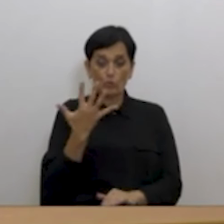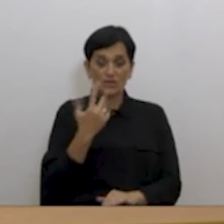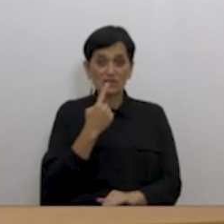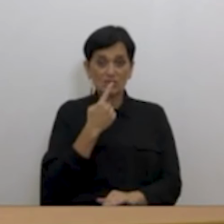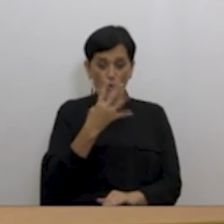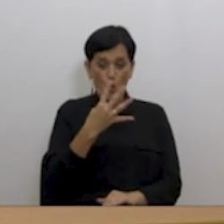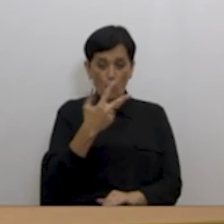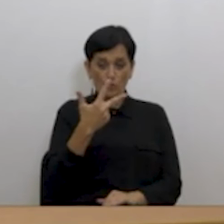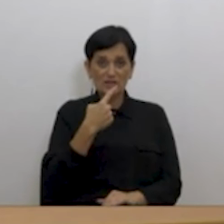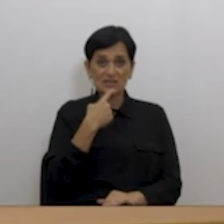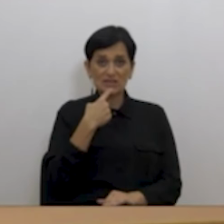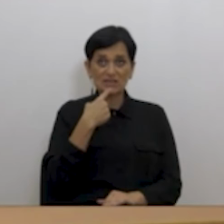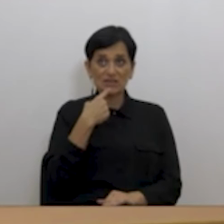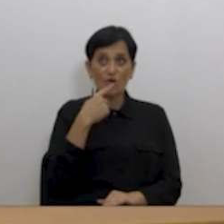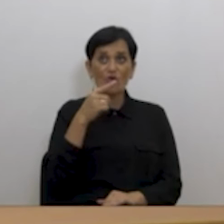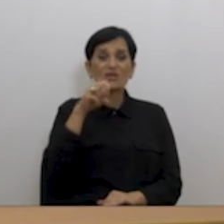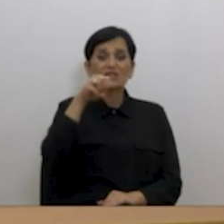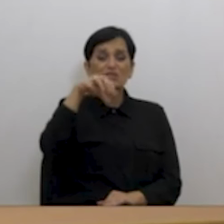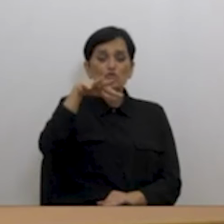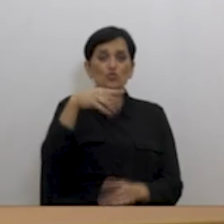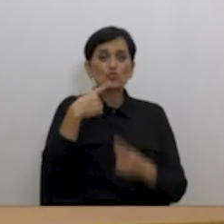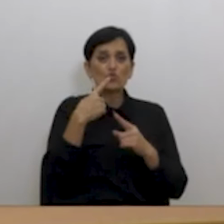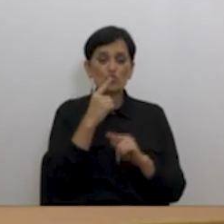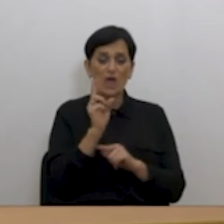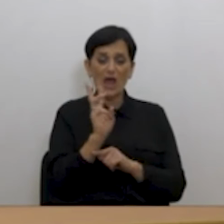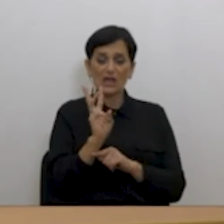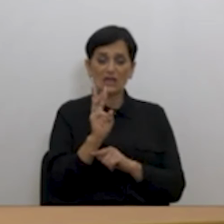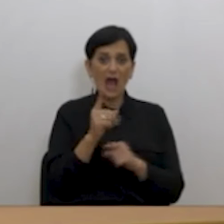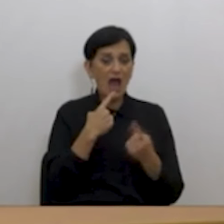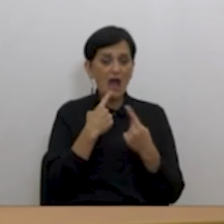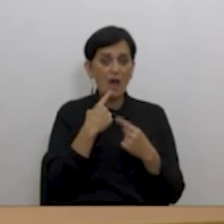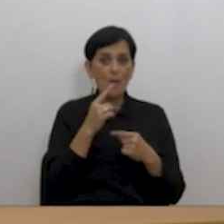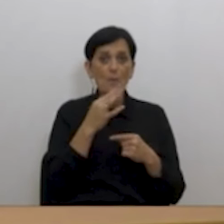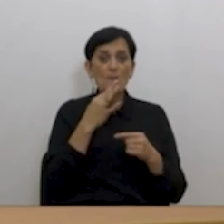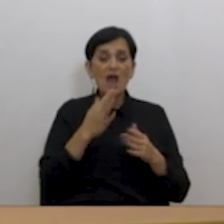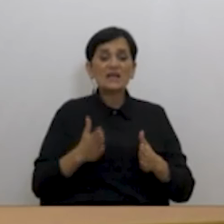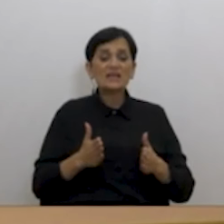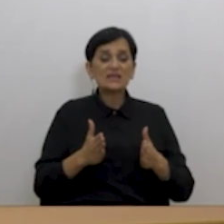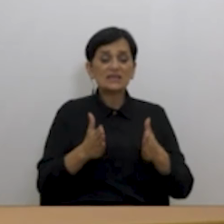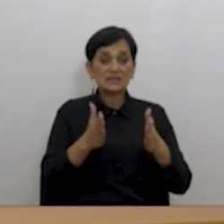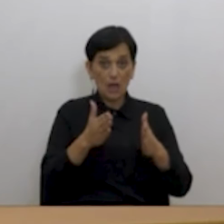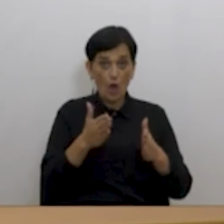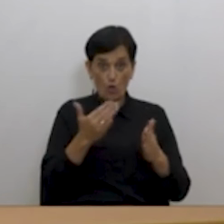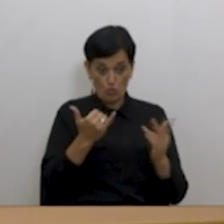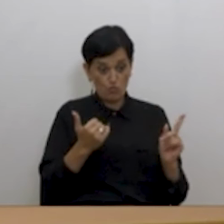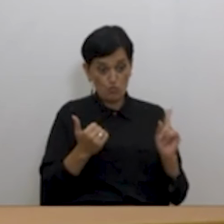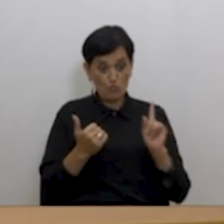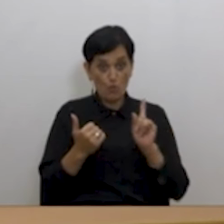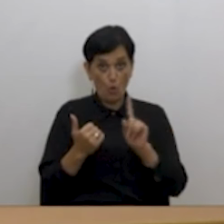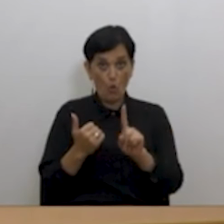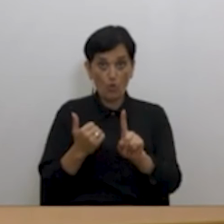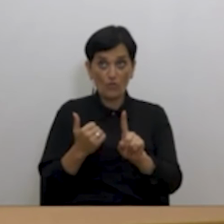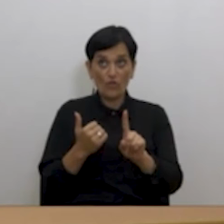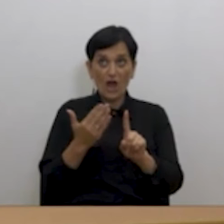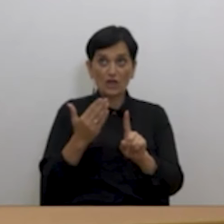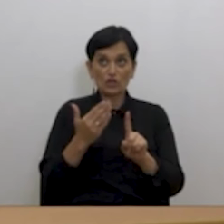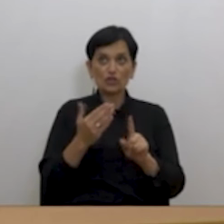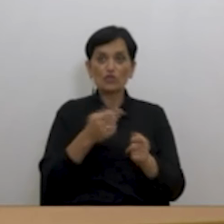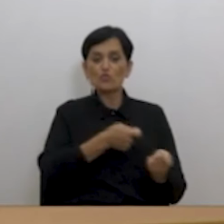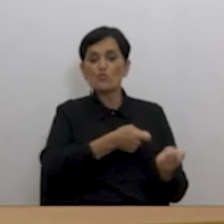ეს შუქსია საუბარი ხო ჯერ ლამპაზია რა ეს საუბარი. მეორე გზაზე აგერ მოხვედით რა იქიდან მოიტანა რა ფქვილიან ტომარას